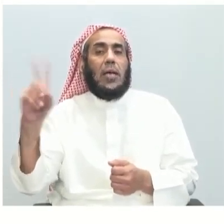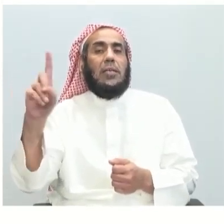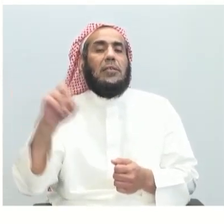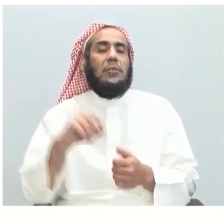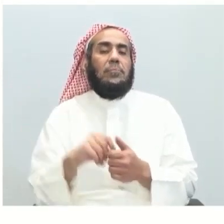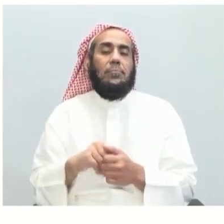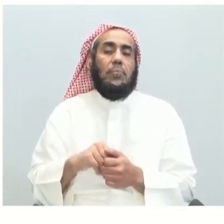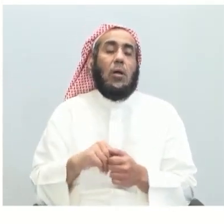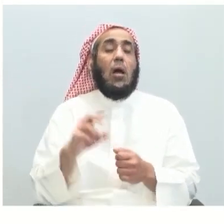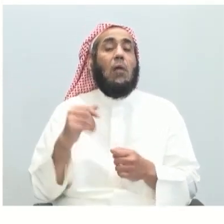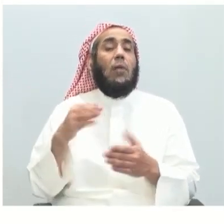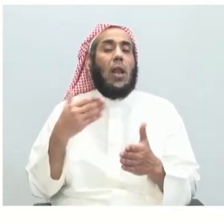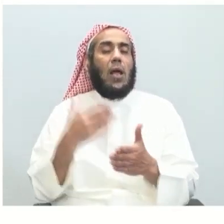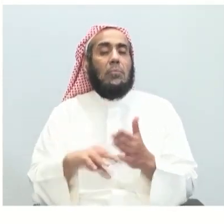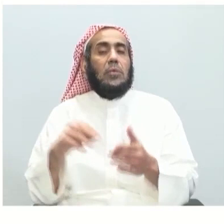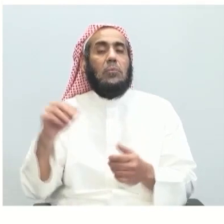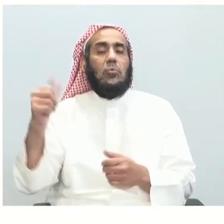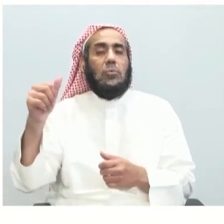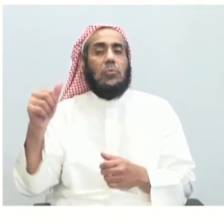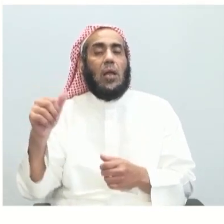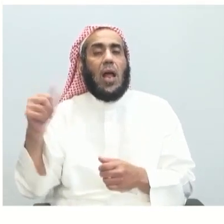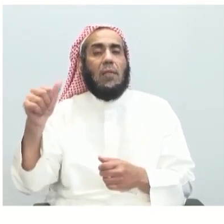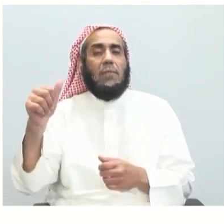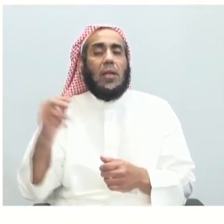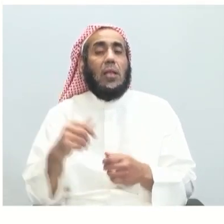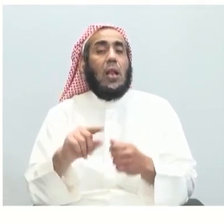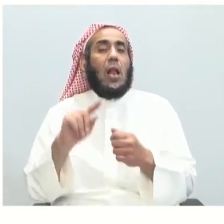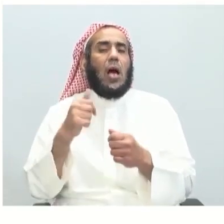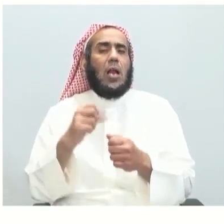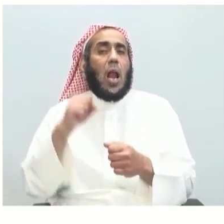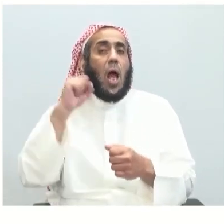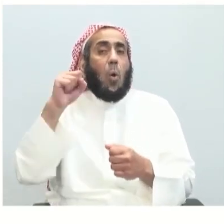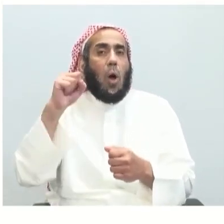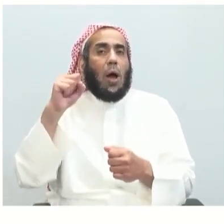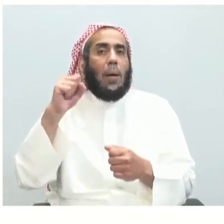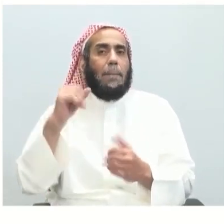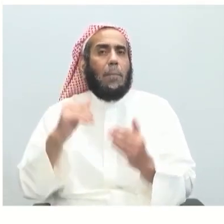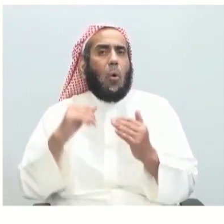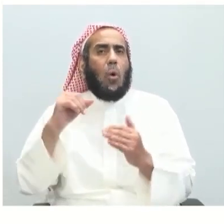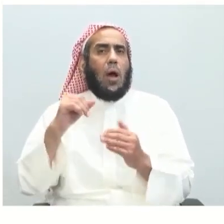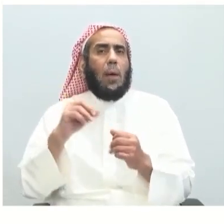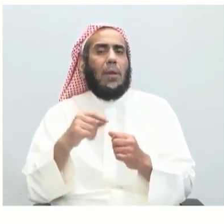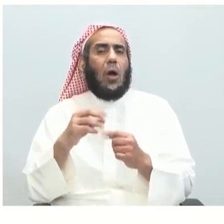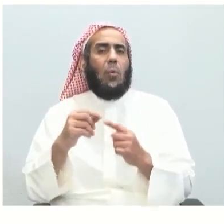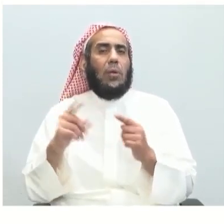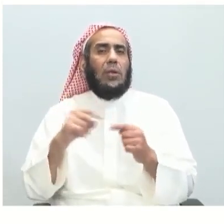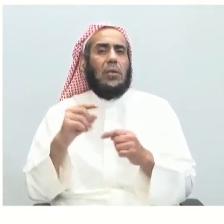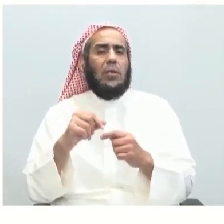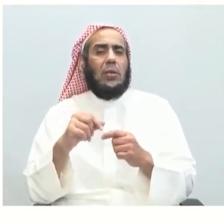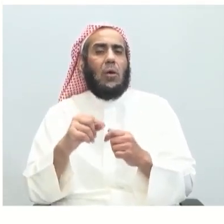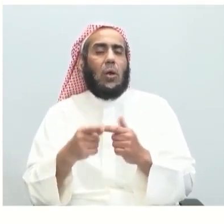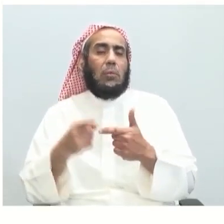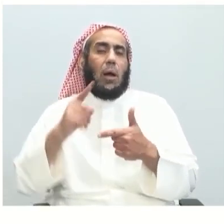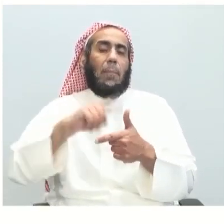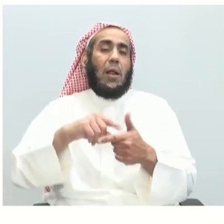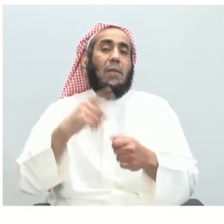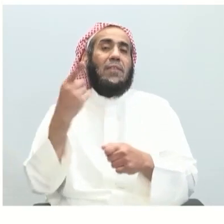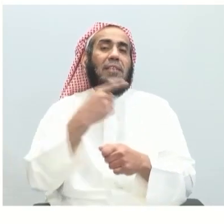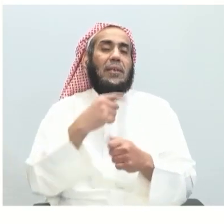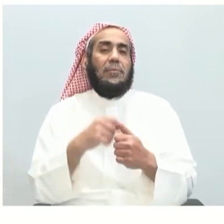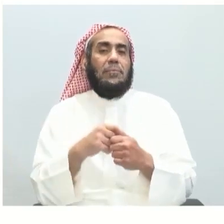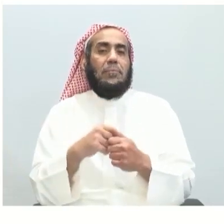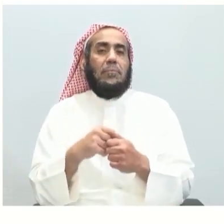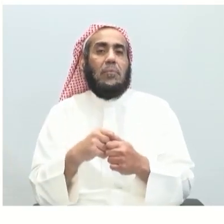السطر في الهمزه المتوسطه ترسم الاله اذا كانت الحركه الاقوى من حركتها وحركه ما قبلها هي الفتحه